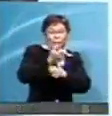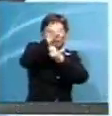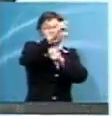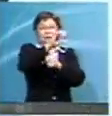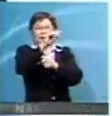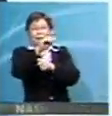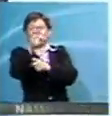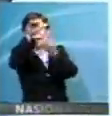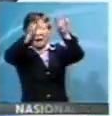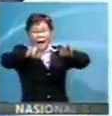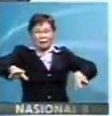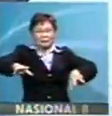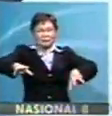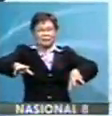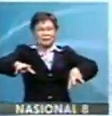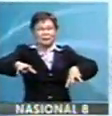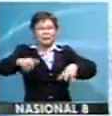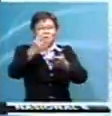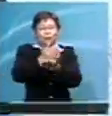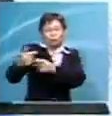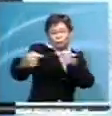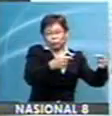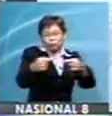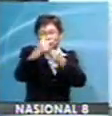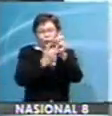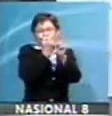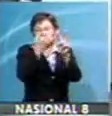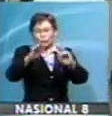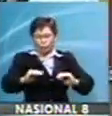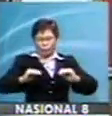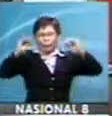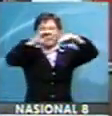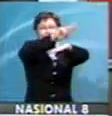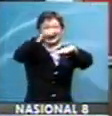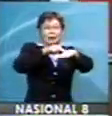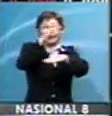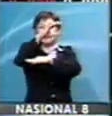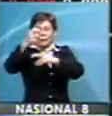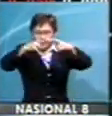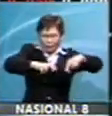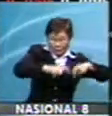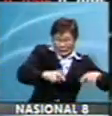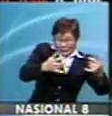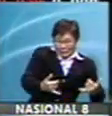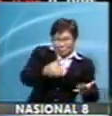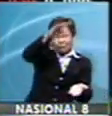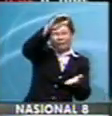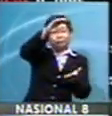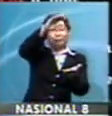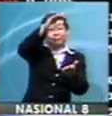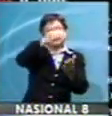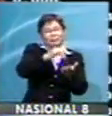CIMB ASEAN stock challeng 2014 peringkat nasional Firma penidik ketika ini menurunkan